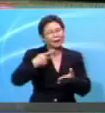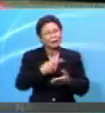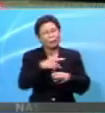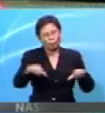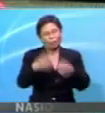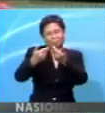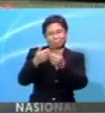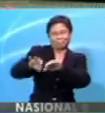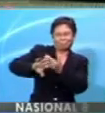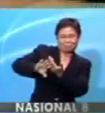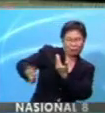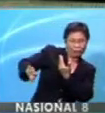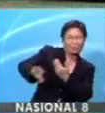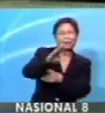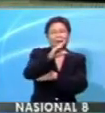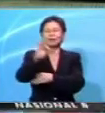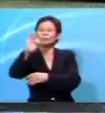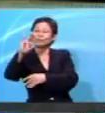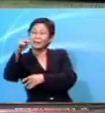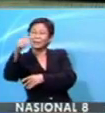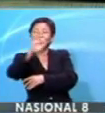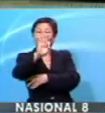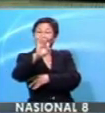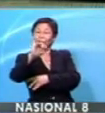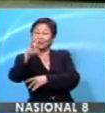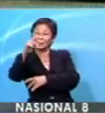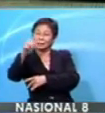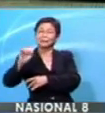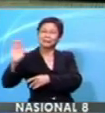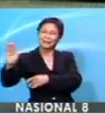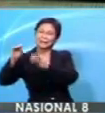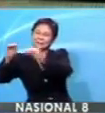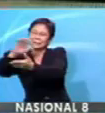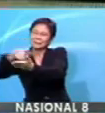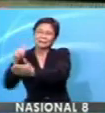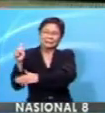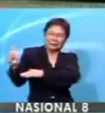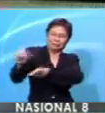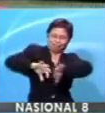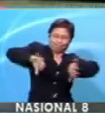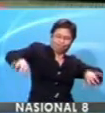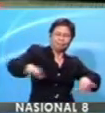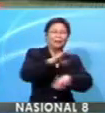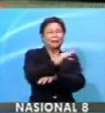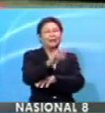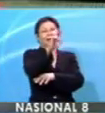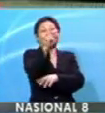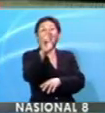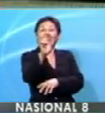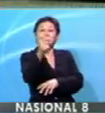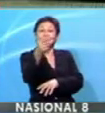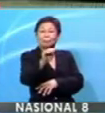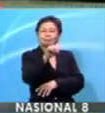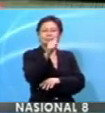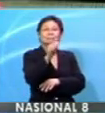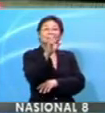tu separately dan finas they have their own Mereka pun ada piting mereka tersendiri dan RTM ada mereka apa